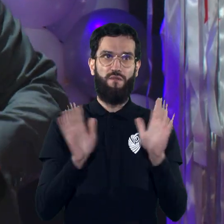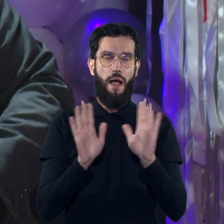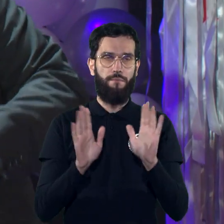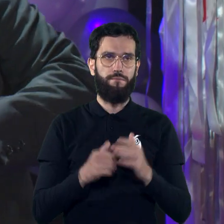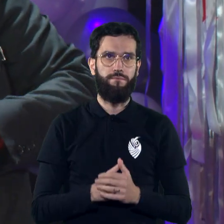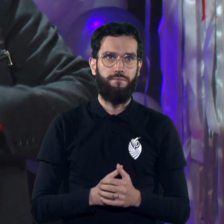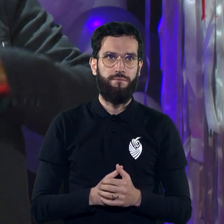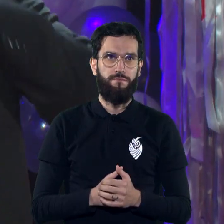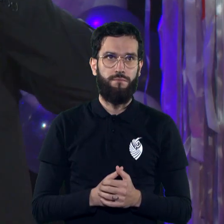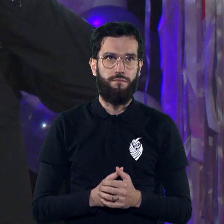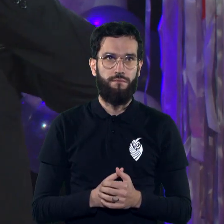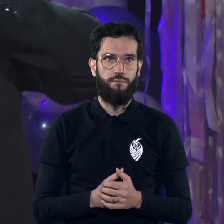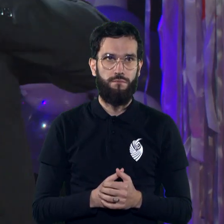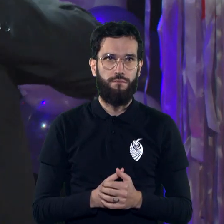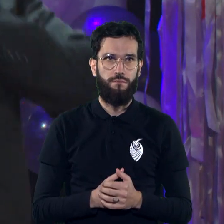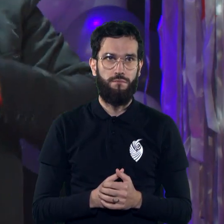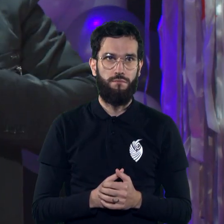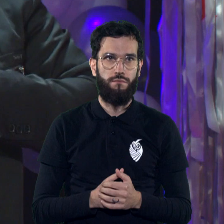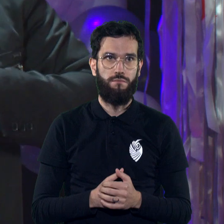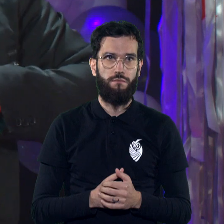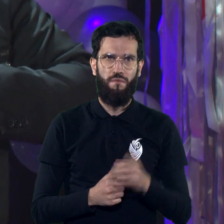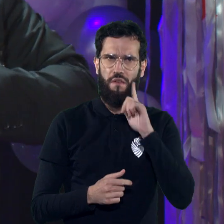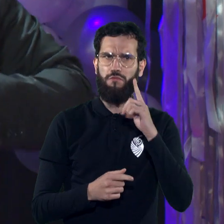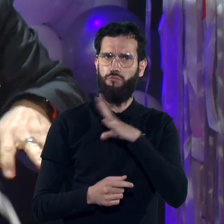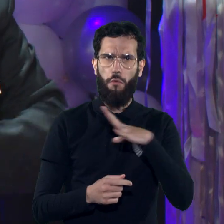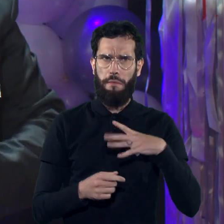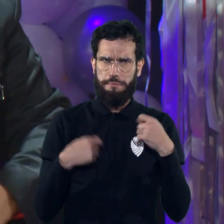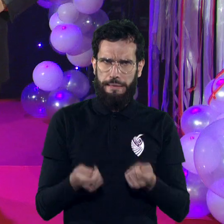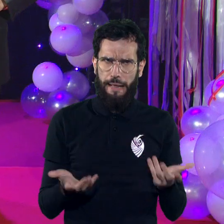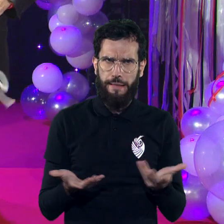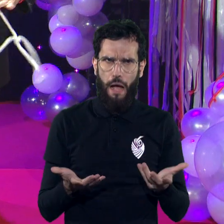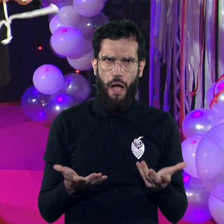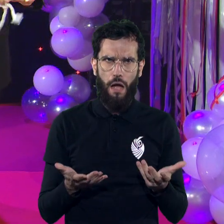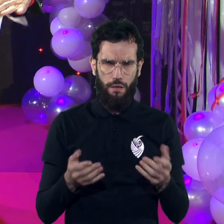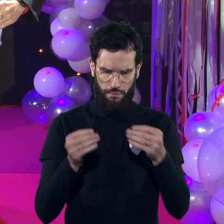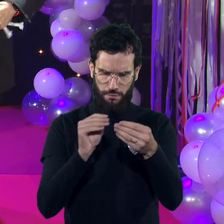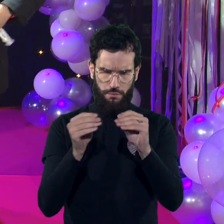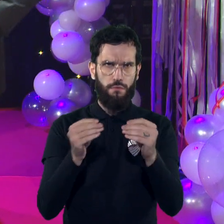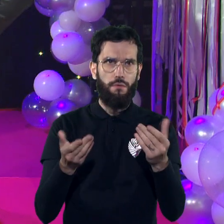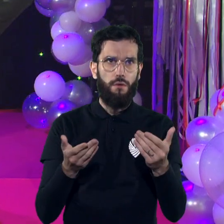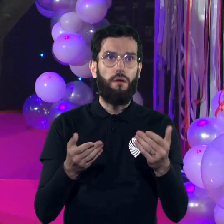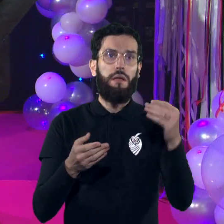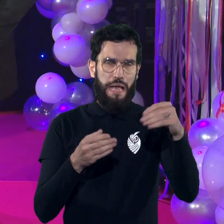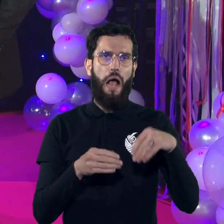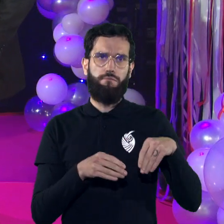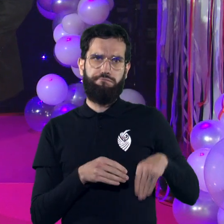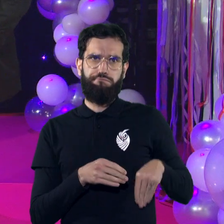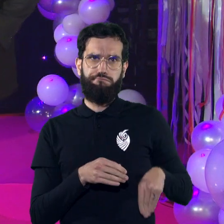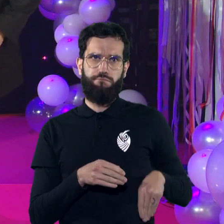Ono teoreticky sa to nedá. Aby som tie konce nemohol používať, dám ich takto do